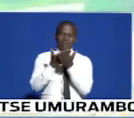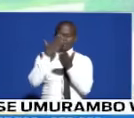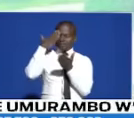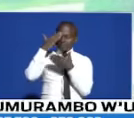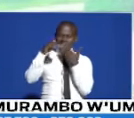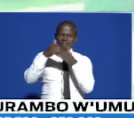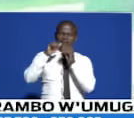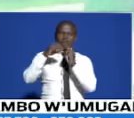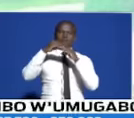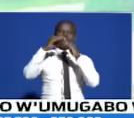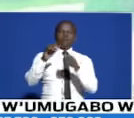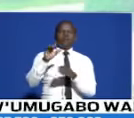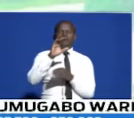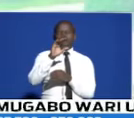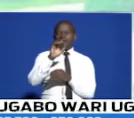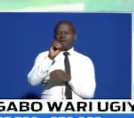ngo ayobore uyu muryango.